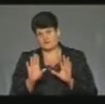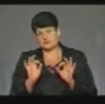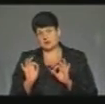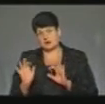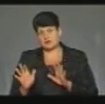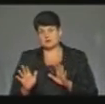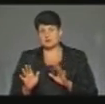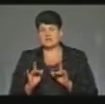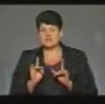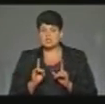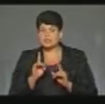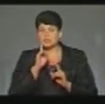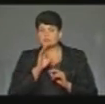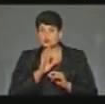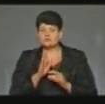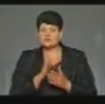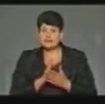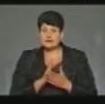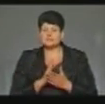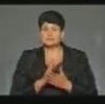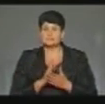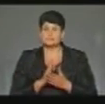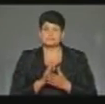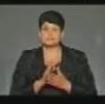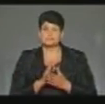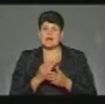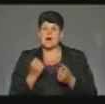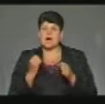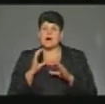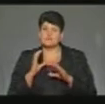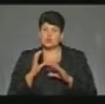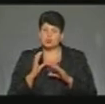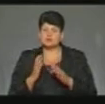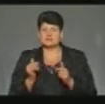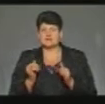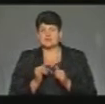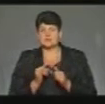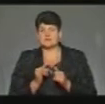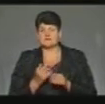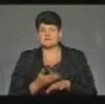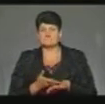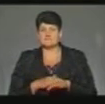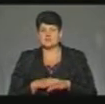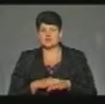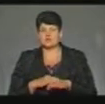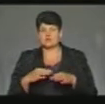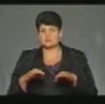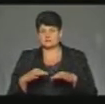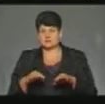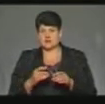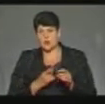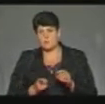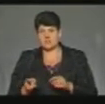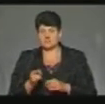Лише деякі незручності є стосовно автобусів, ну, і важкого транспортного засобу, який